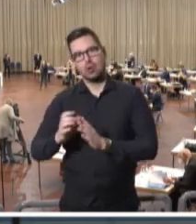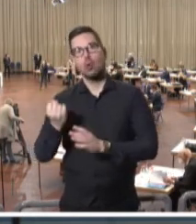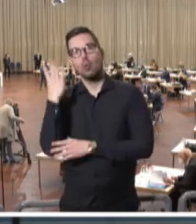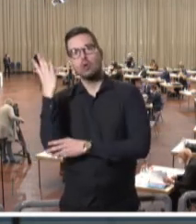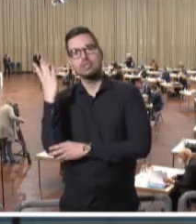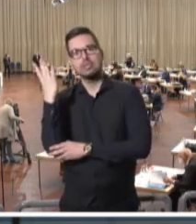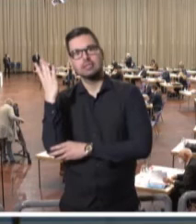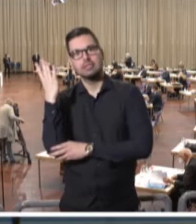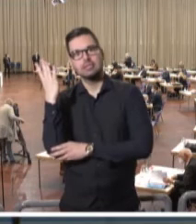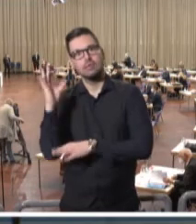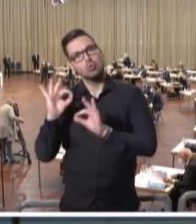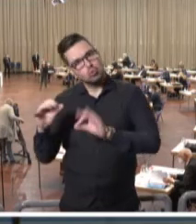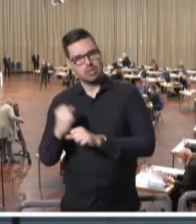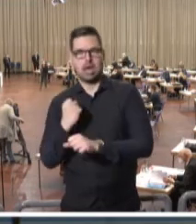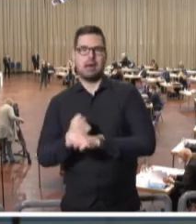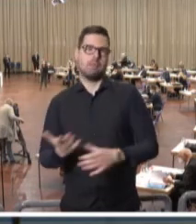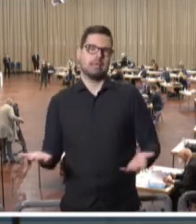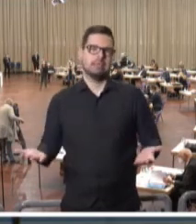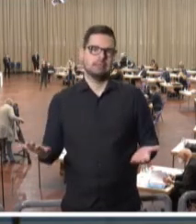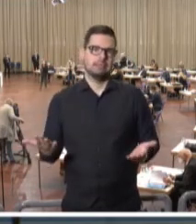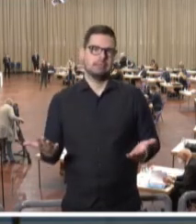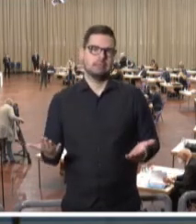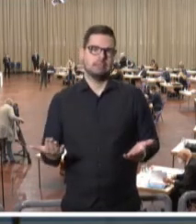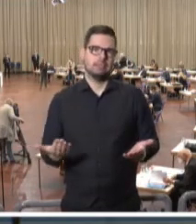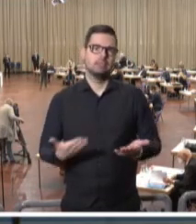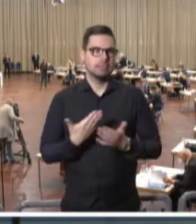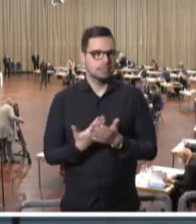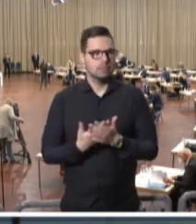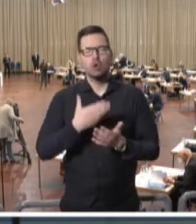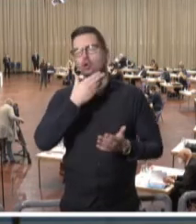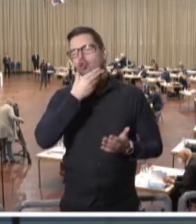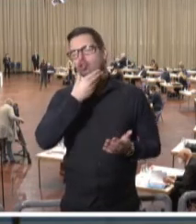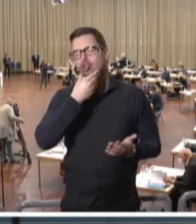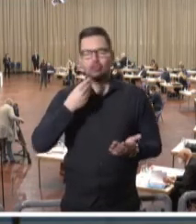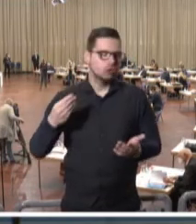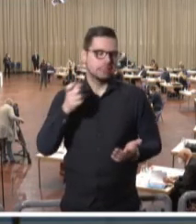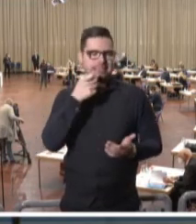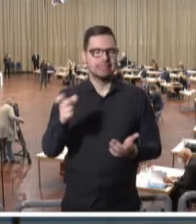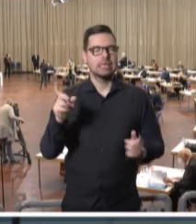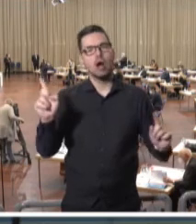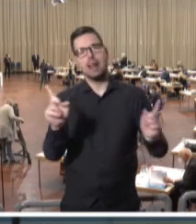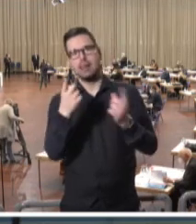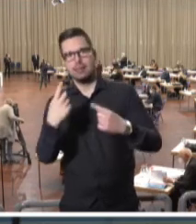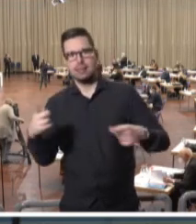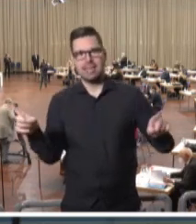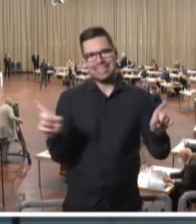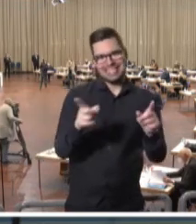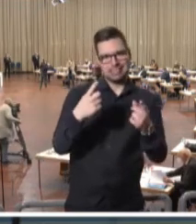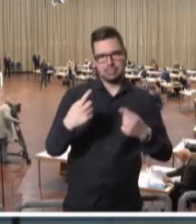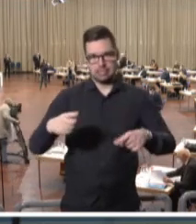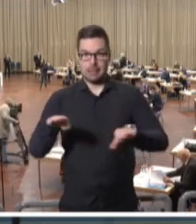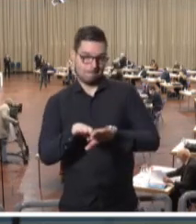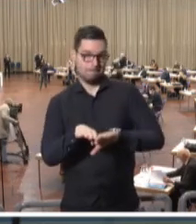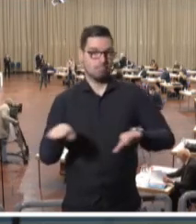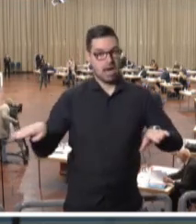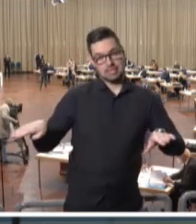Rosen. Und ich finde, es gibt ein so wunderschönes Zitat aus einem Lied, das auf Basis dieser